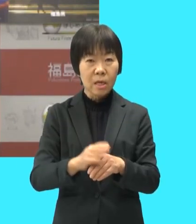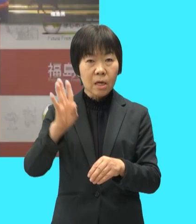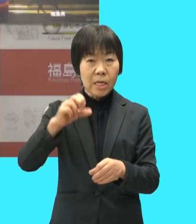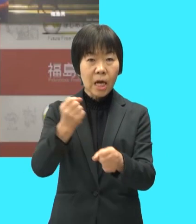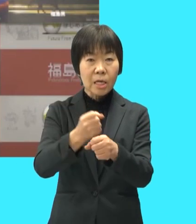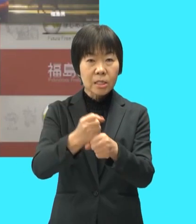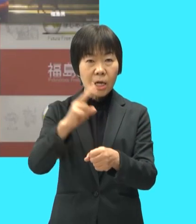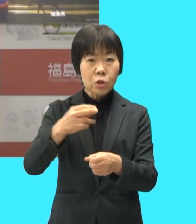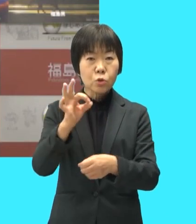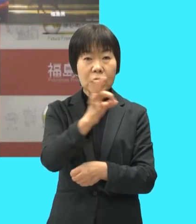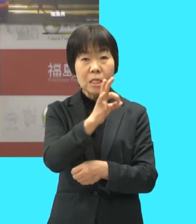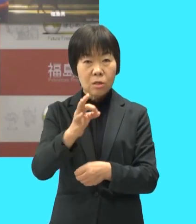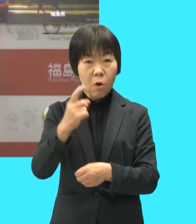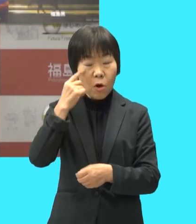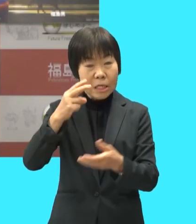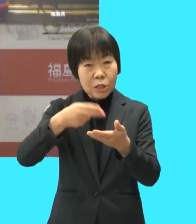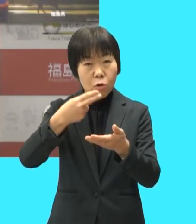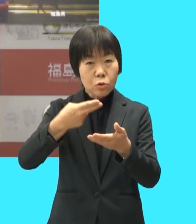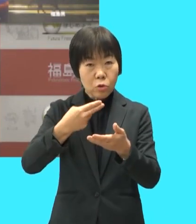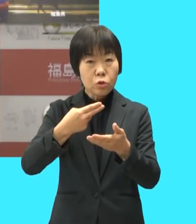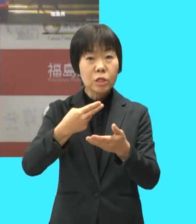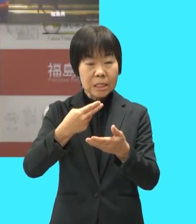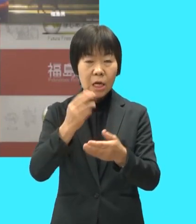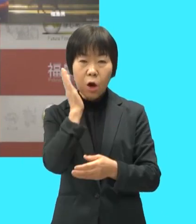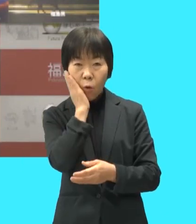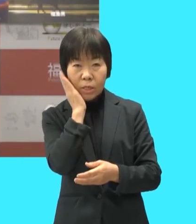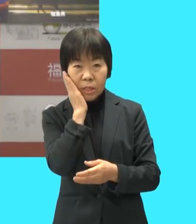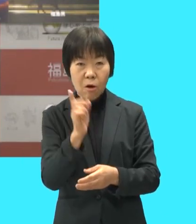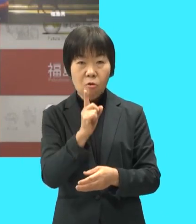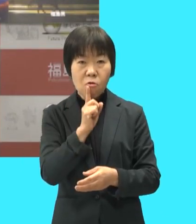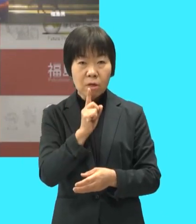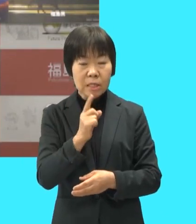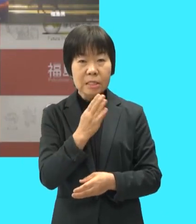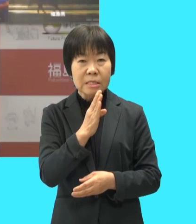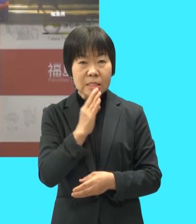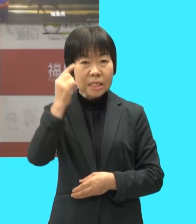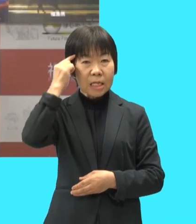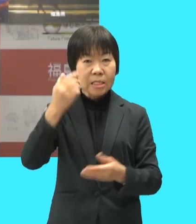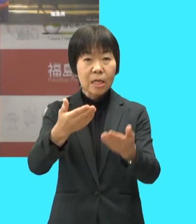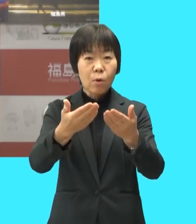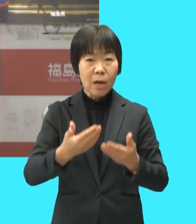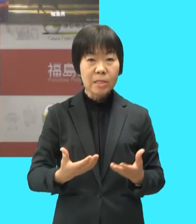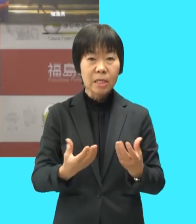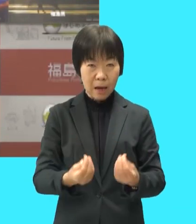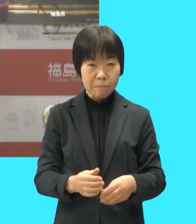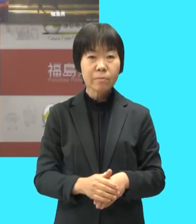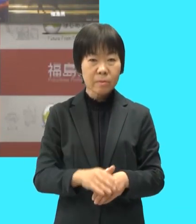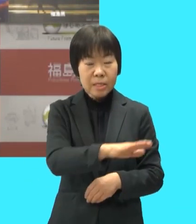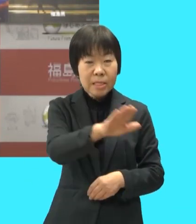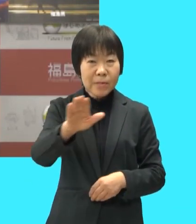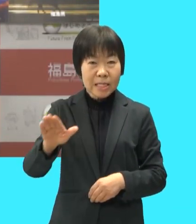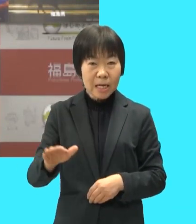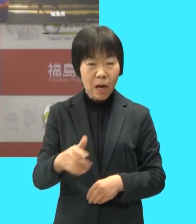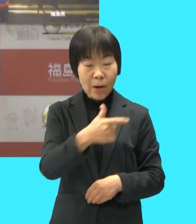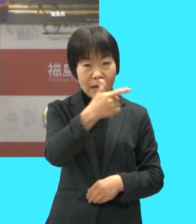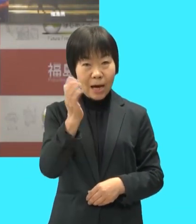食品の試食を通じ美味しさを実感していただきました。皆さんからは大